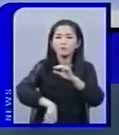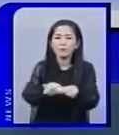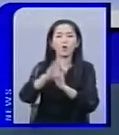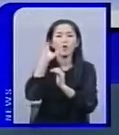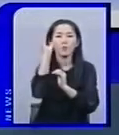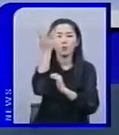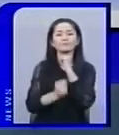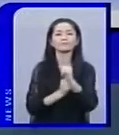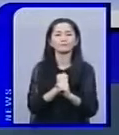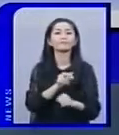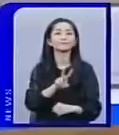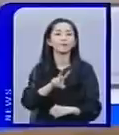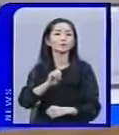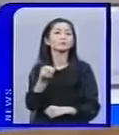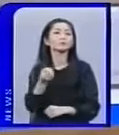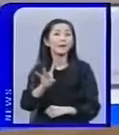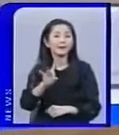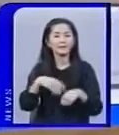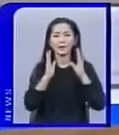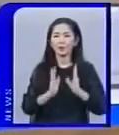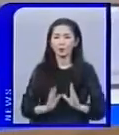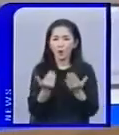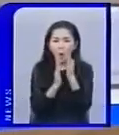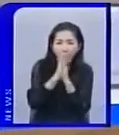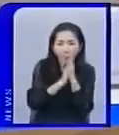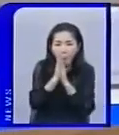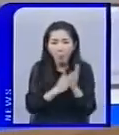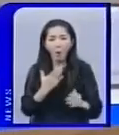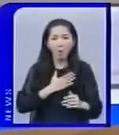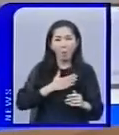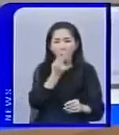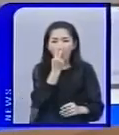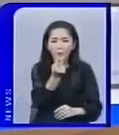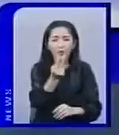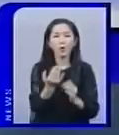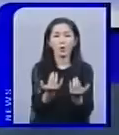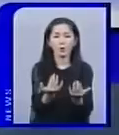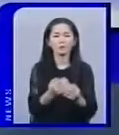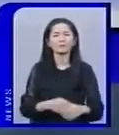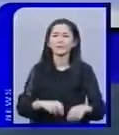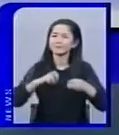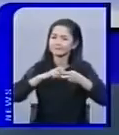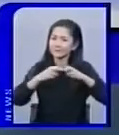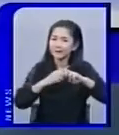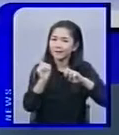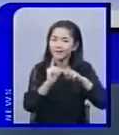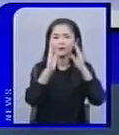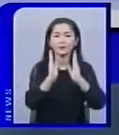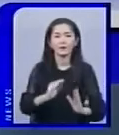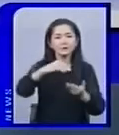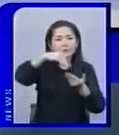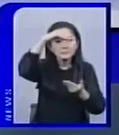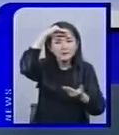ขึ้นเต็มทีแล้วคอบอลก็รอเชียร์กันอยู ่ แต่ทีนี้เรื่องที่น่าเป็นห่วงอย่างยิ่งคุณผู้ชมค่ะเกี่ยวกับเด็กนักเรียนเนี่ยแหละค่ะเรื่องของการพนันหลายๆหน่วยงาน